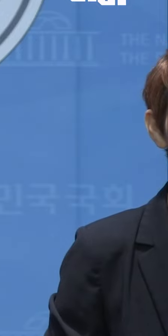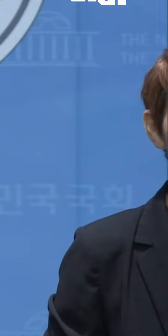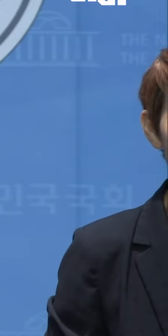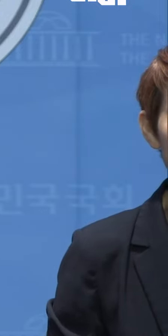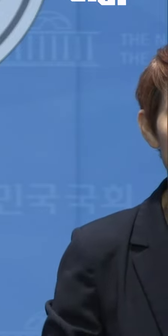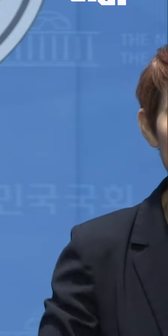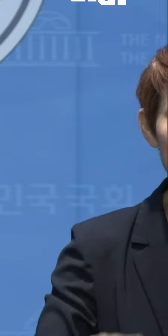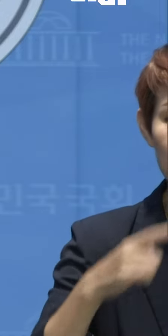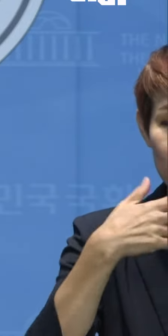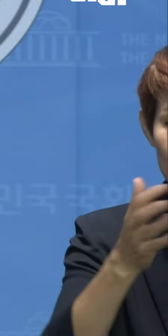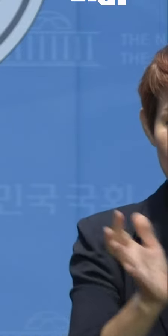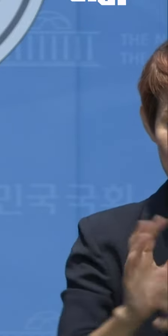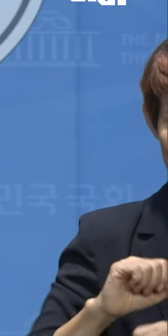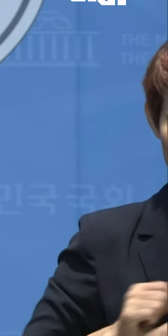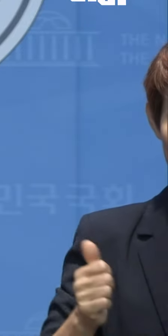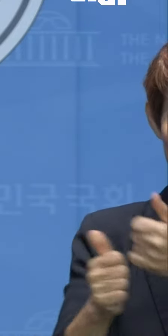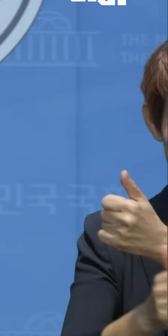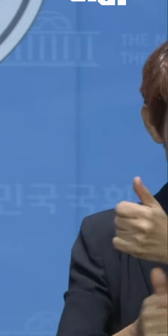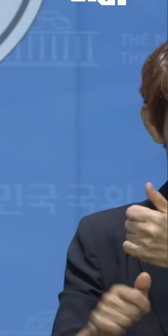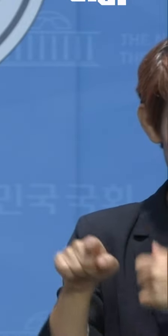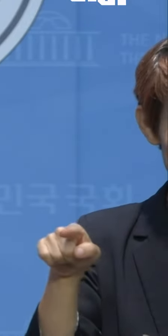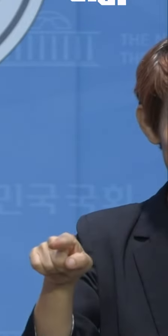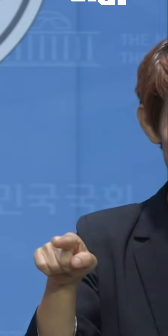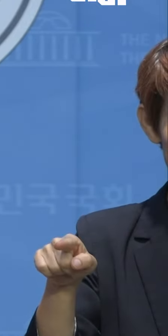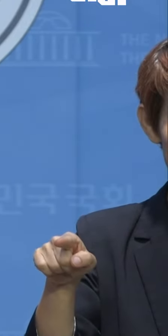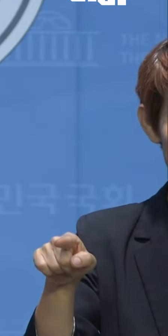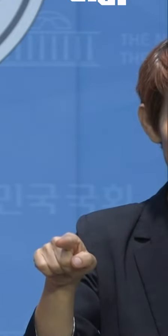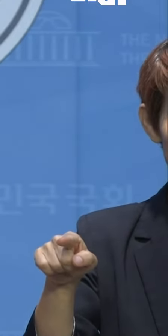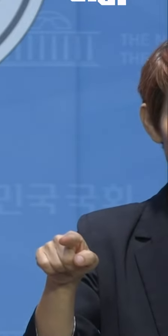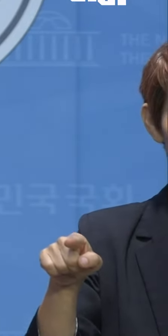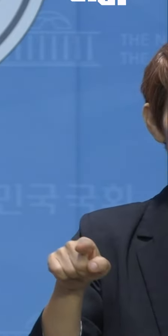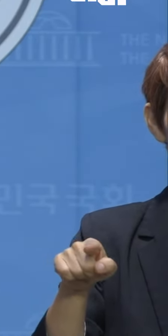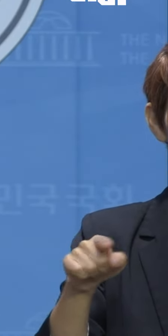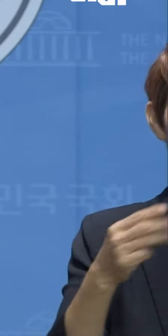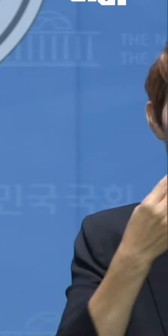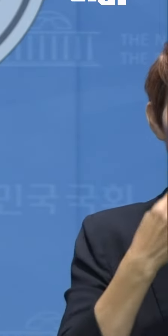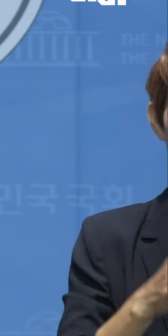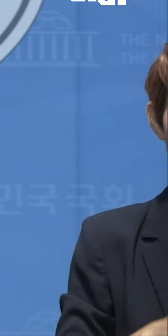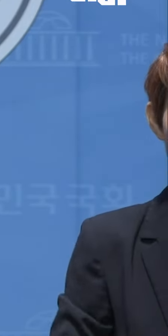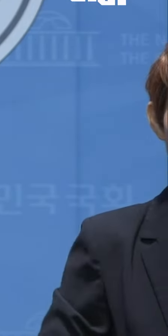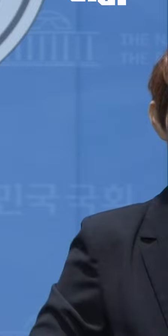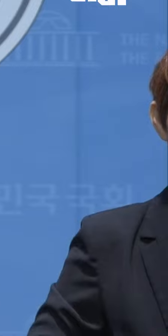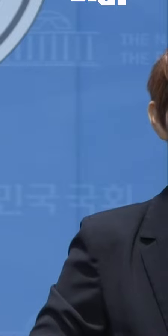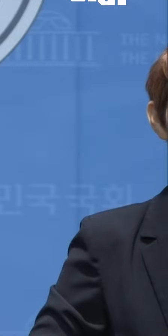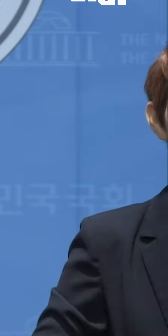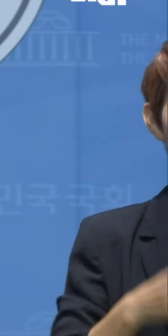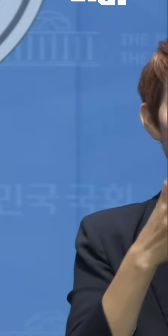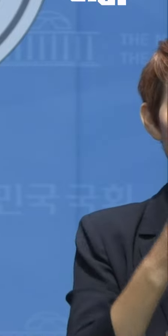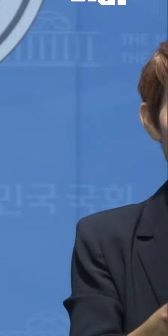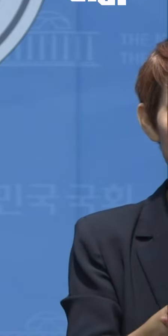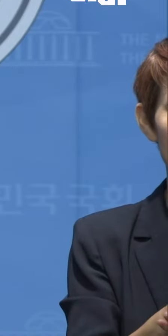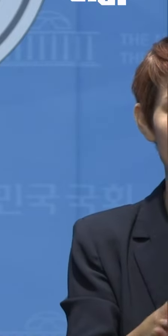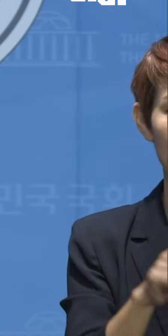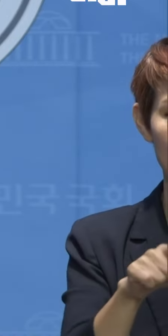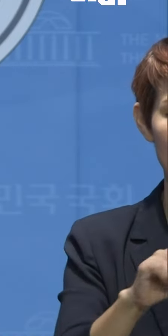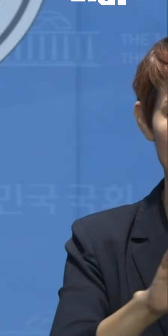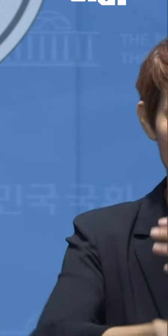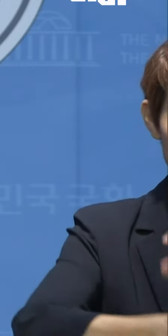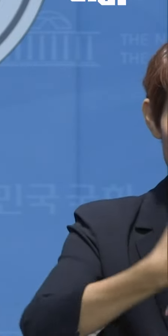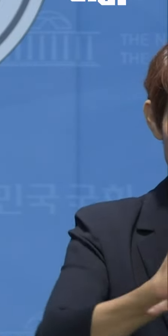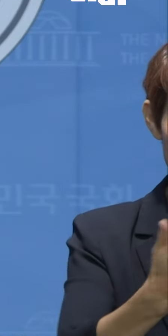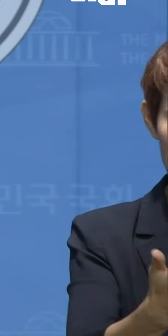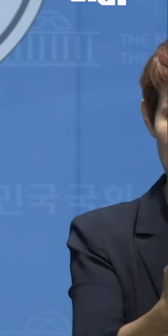오늘 민주당 국방 위원들이 서울의봄 법이라며 개을 빙자한 친의 쿠테 방지